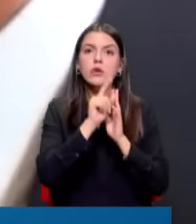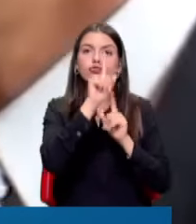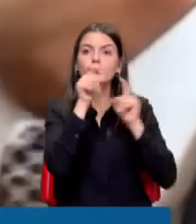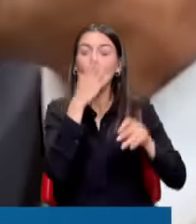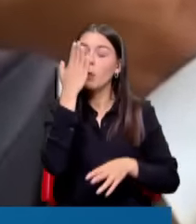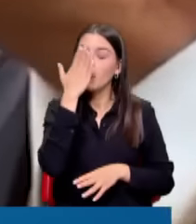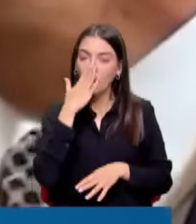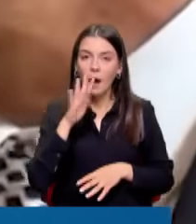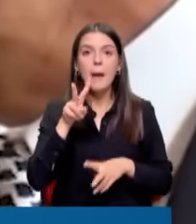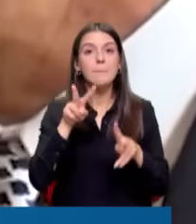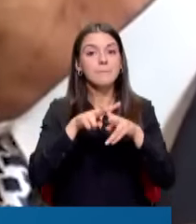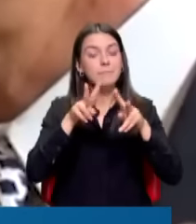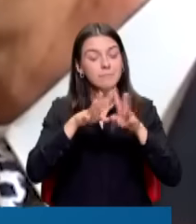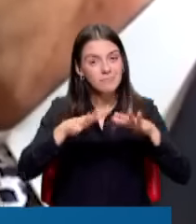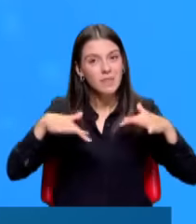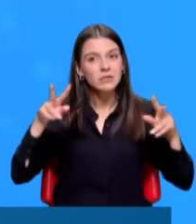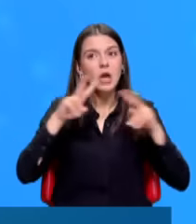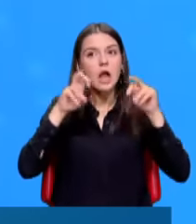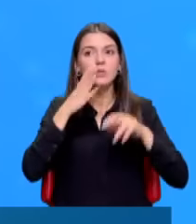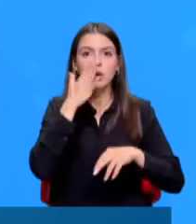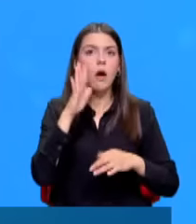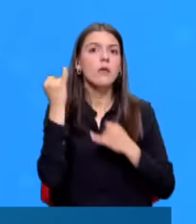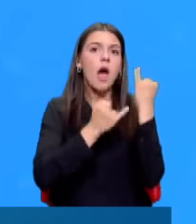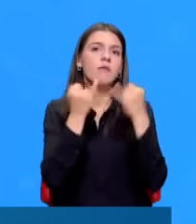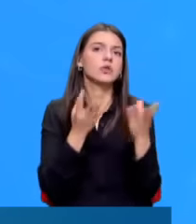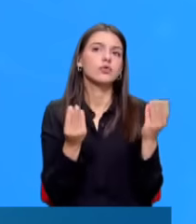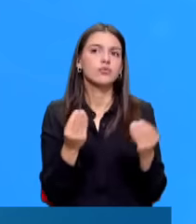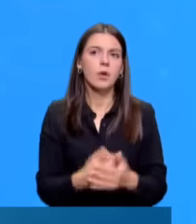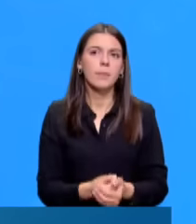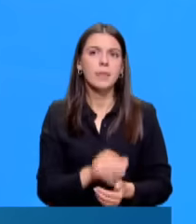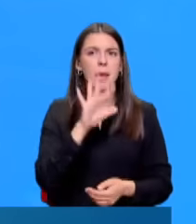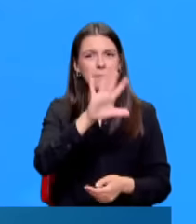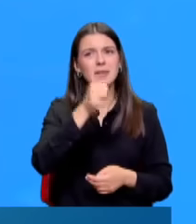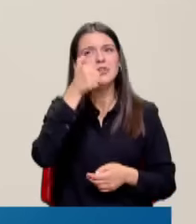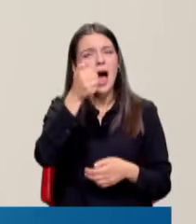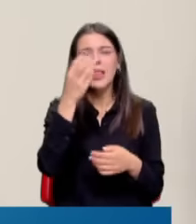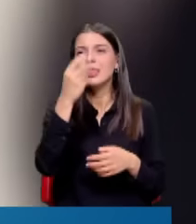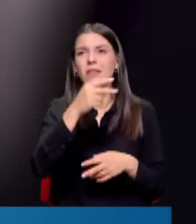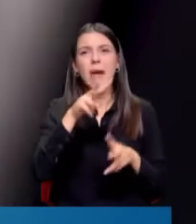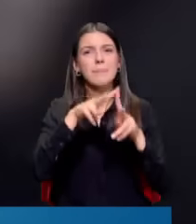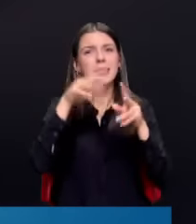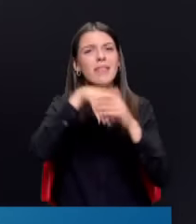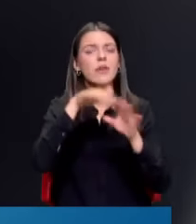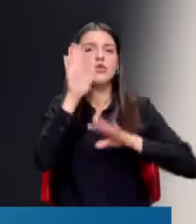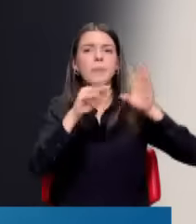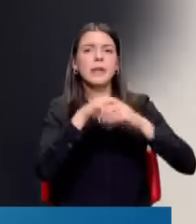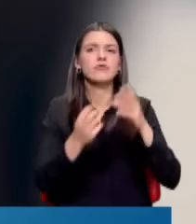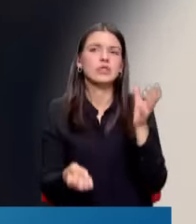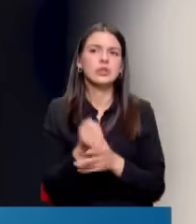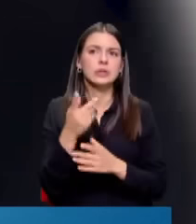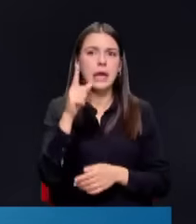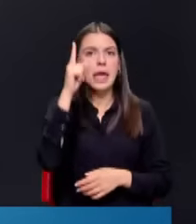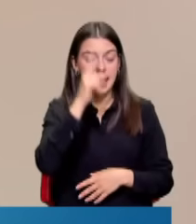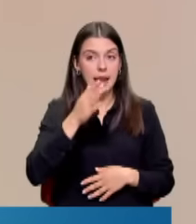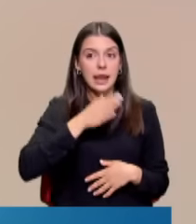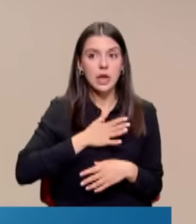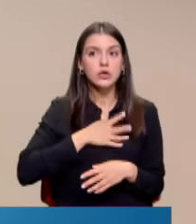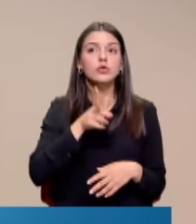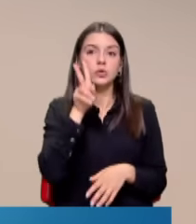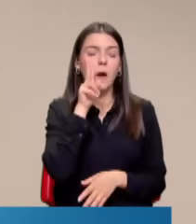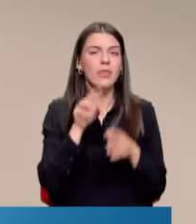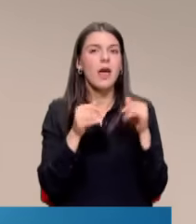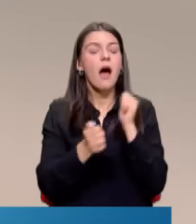Meclis araştırma önergesi de yok. Kavgası çok. 5 ya da 6 kez milletvekillerini dövmek için kürsüye çıktı. Alpay Özalan'ın başrolü oynadığı son kavgada kan